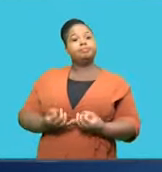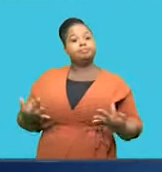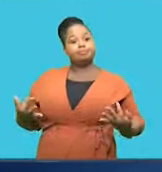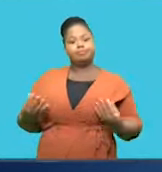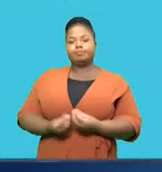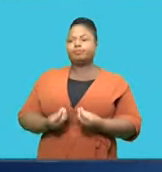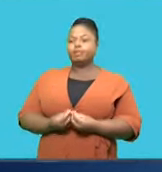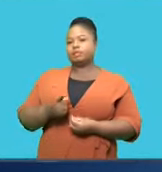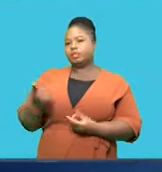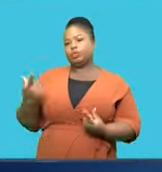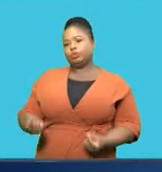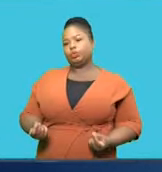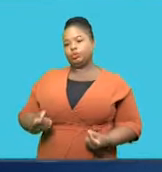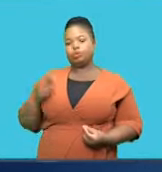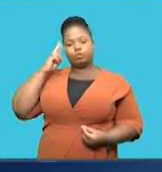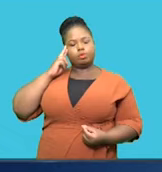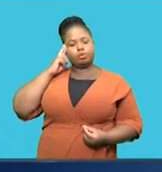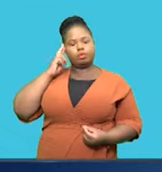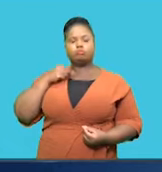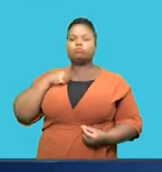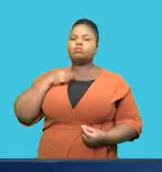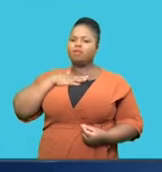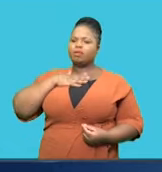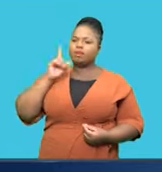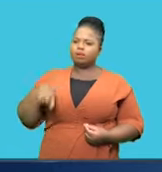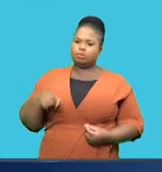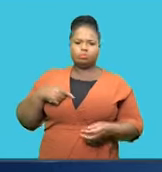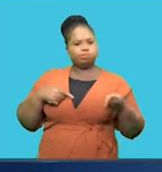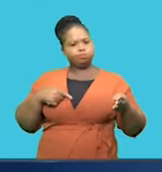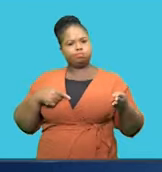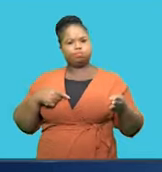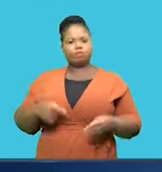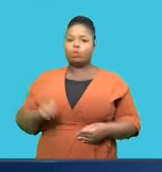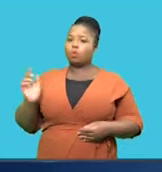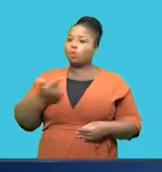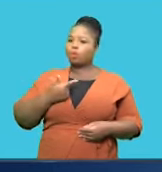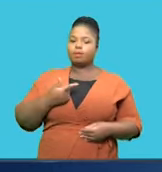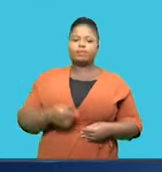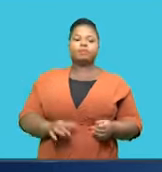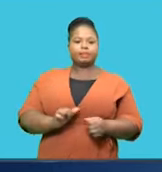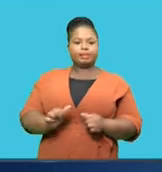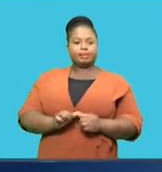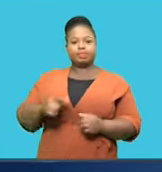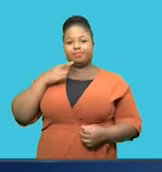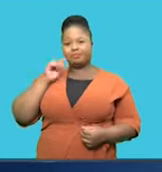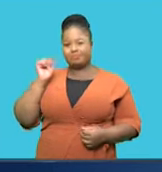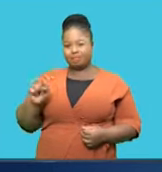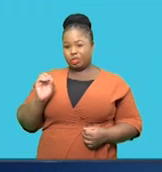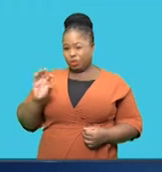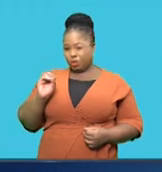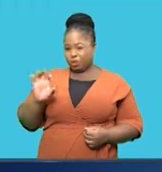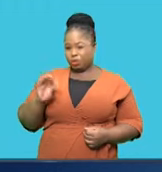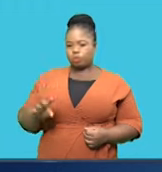abasenza lezi yikhumbuzo. Sabona nathi asikwazi ukuba ngempela sikwazi ukuba siye kuzo zonke. Kodwa sathi kuzo zonke